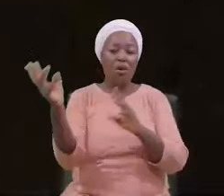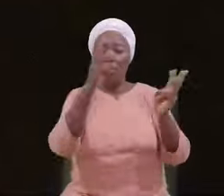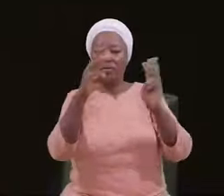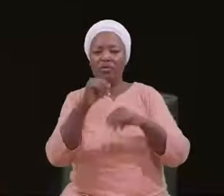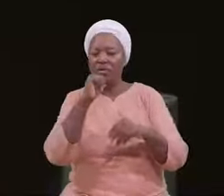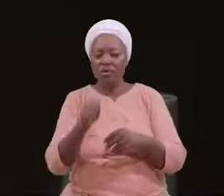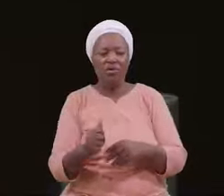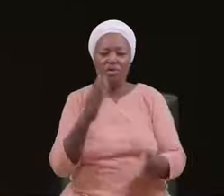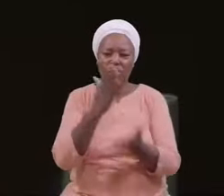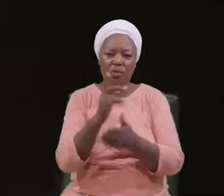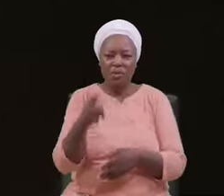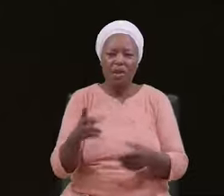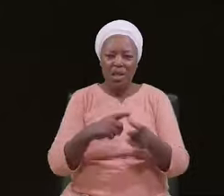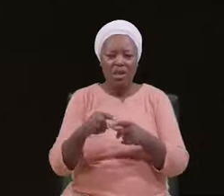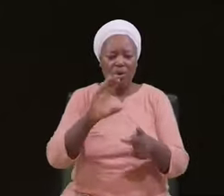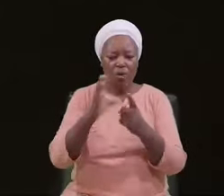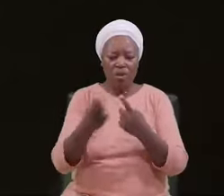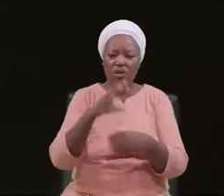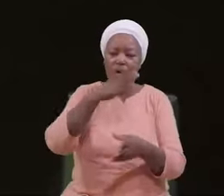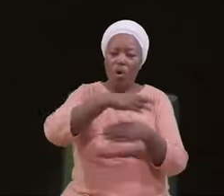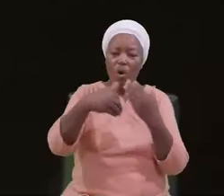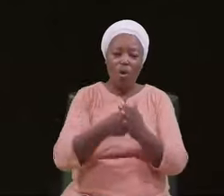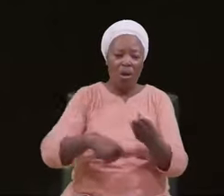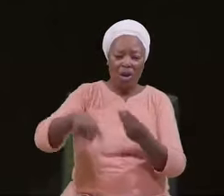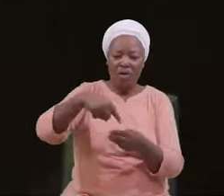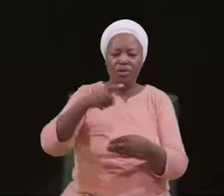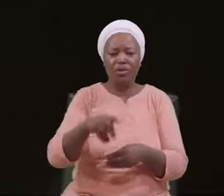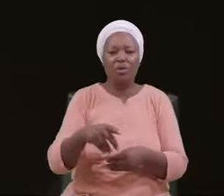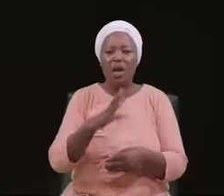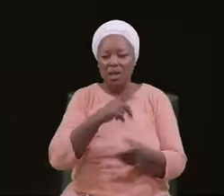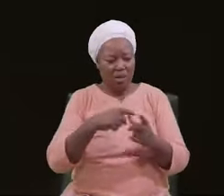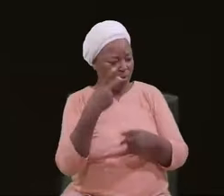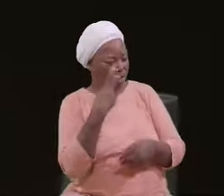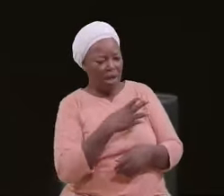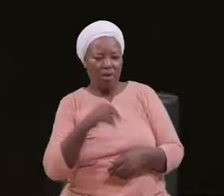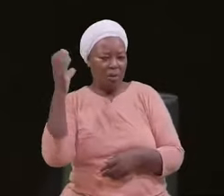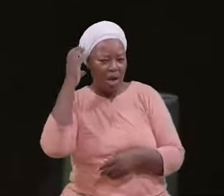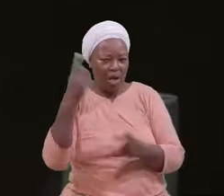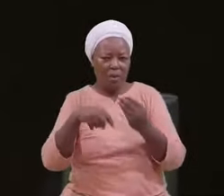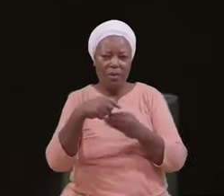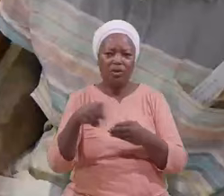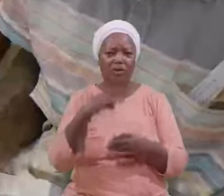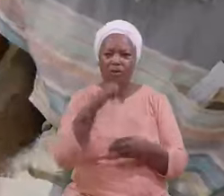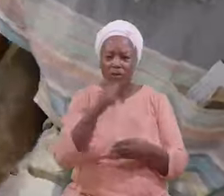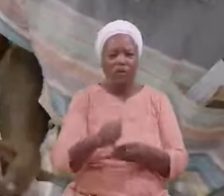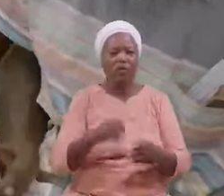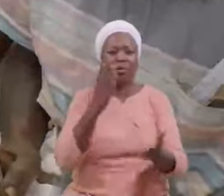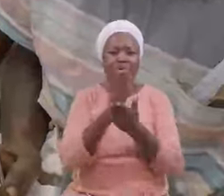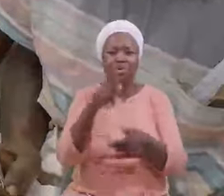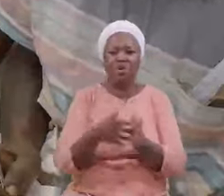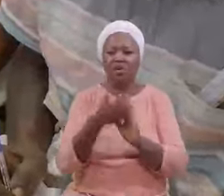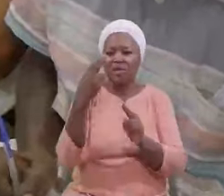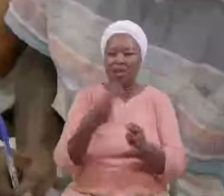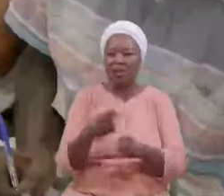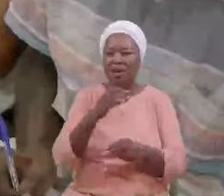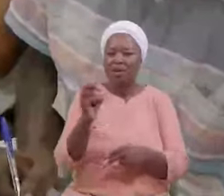Les conditions autour de vous, ce que vous voyez, ce que vous entendez, c'est pour eux. Cela ne va pas vous empêcher. Puis